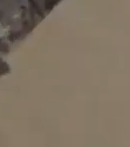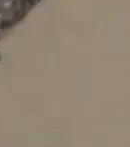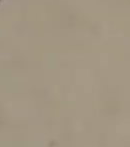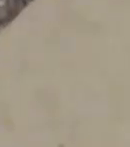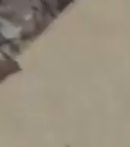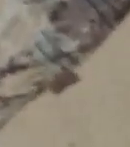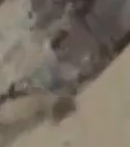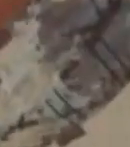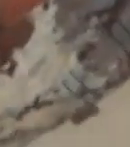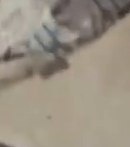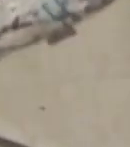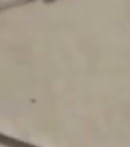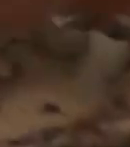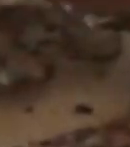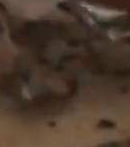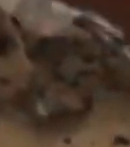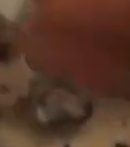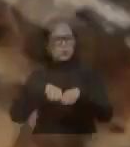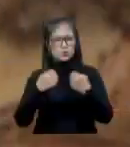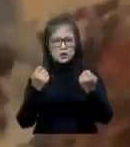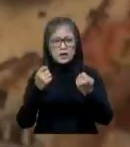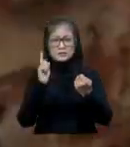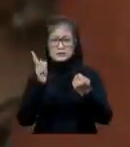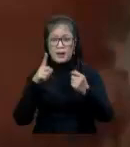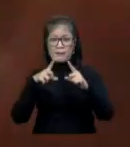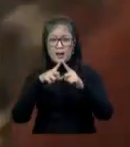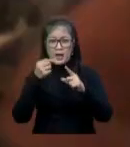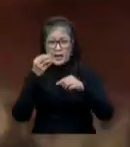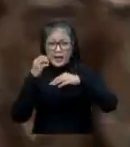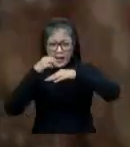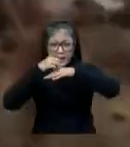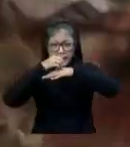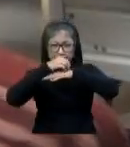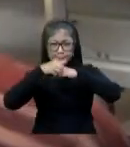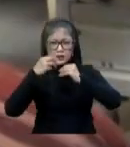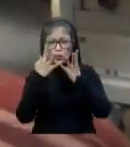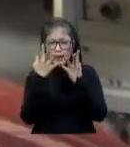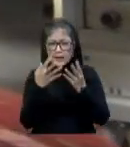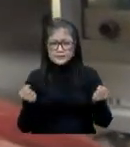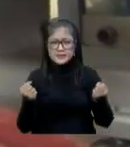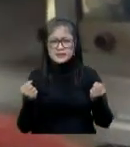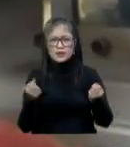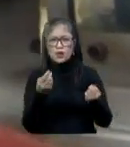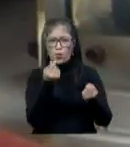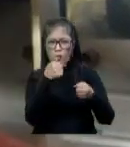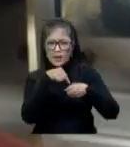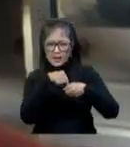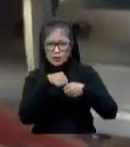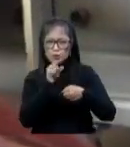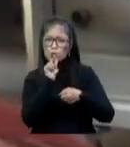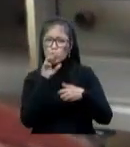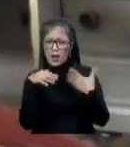hancur akibat dimakan rayap. Menurut keluarga, uang tabungan ini rencananya akan digunakan Marsiah untuk melangsungkan